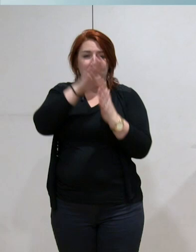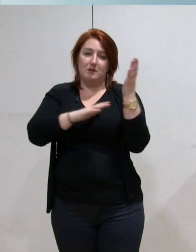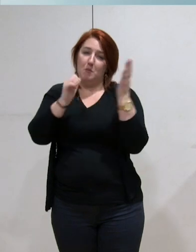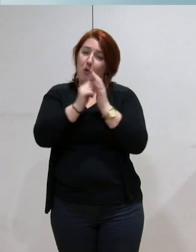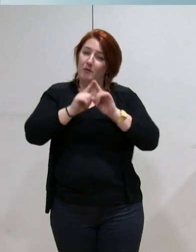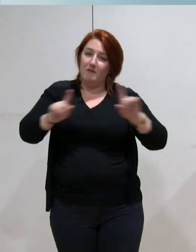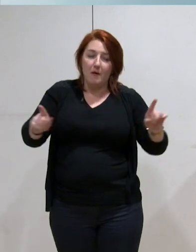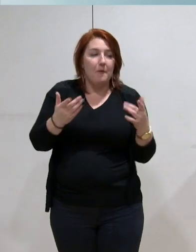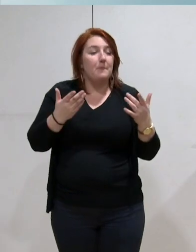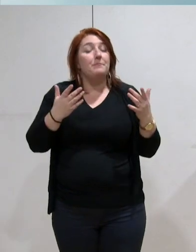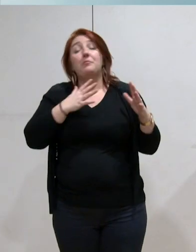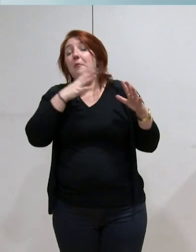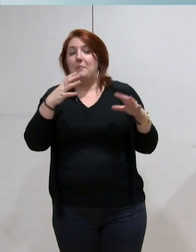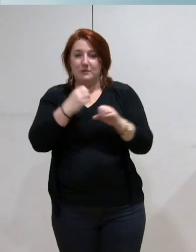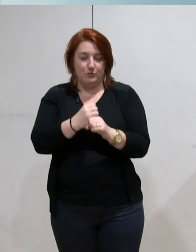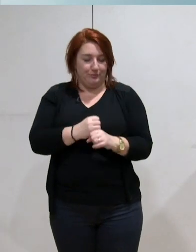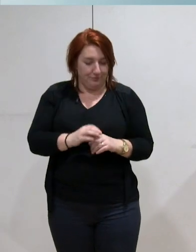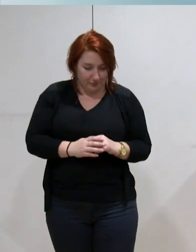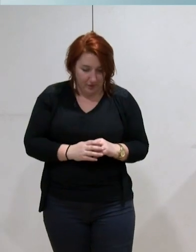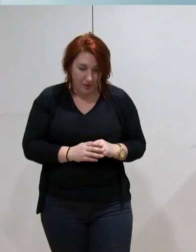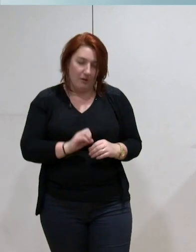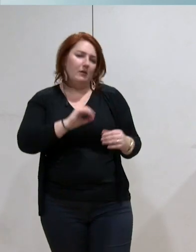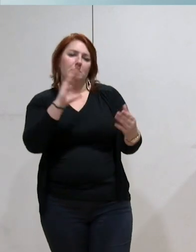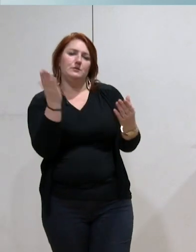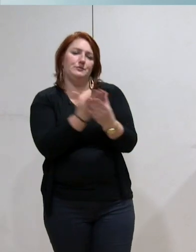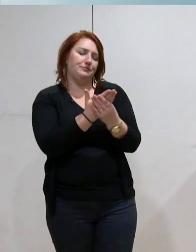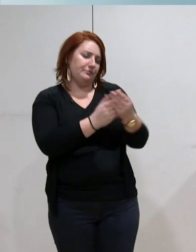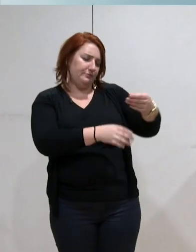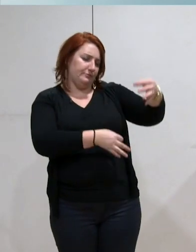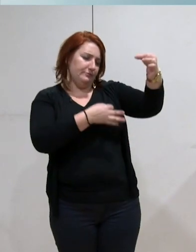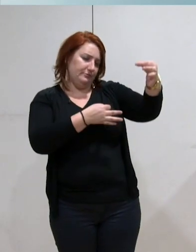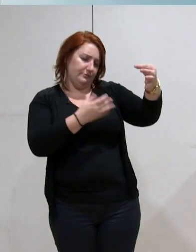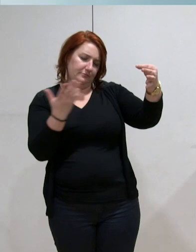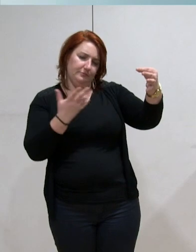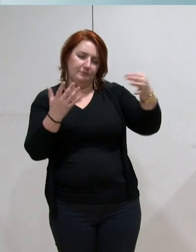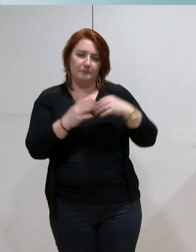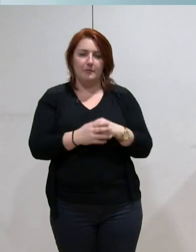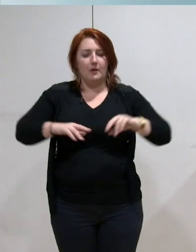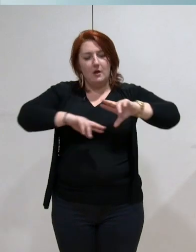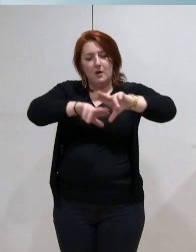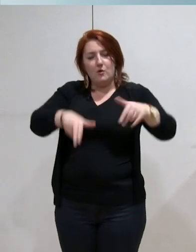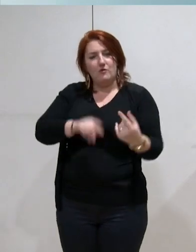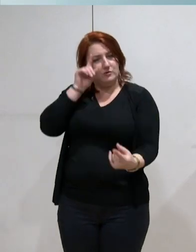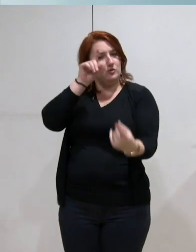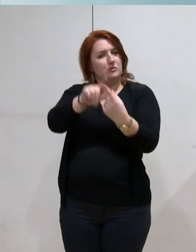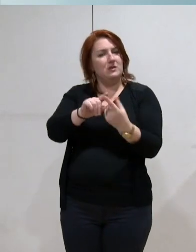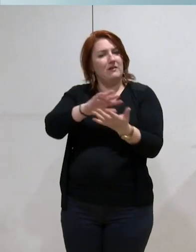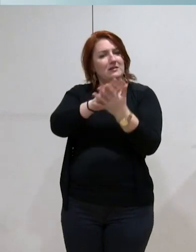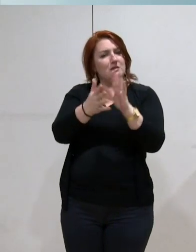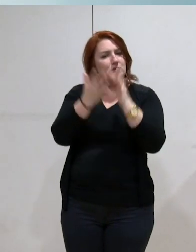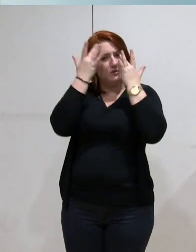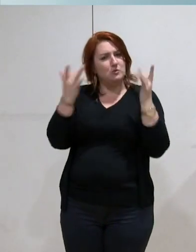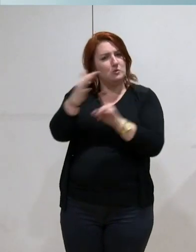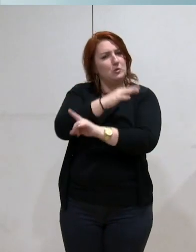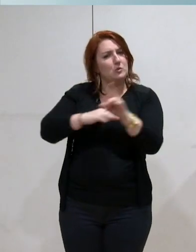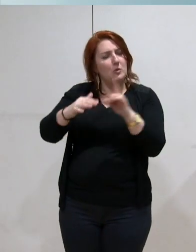dossier alors premièrement vous maintenez le principe des conventions d'objectif avec les associations socioculturelles tant